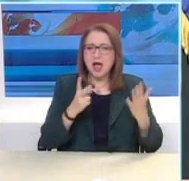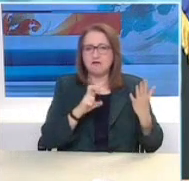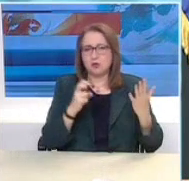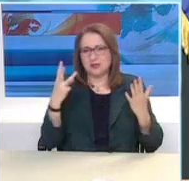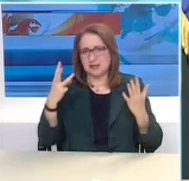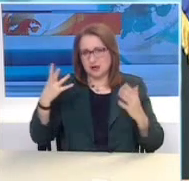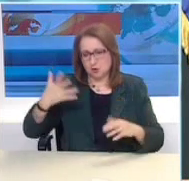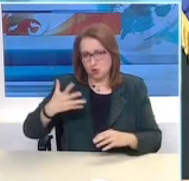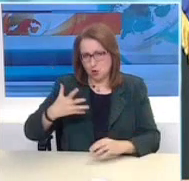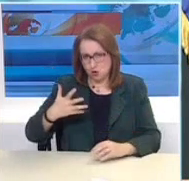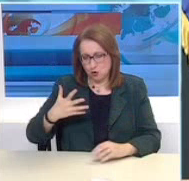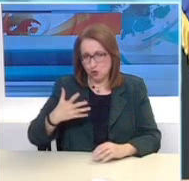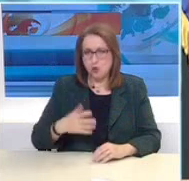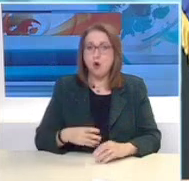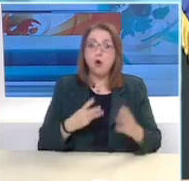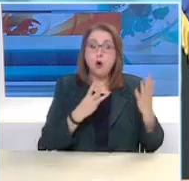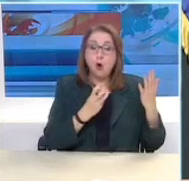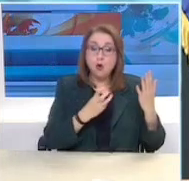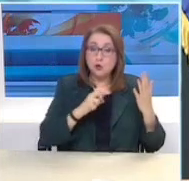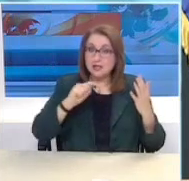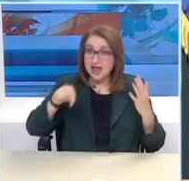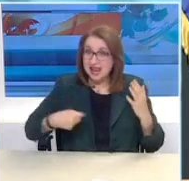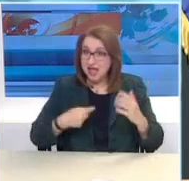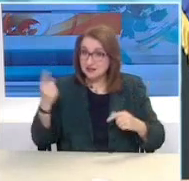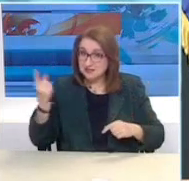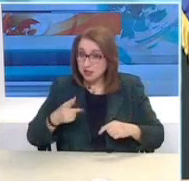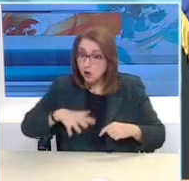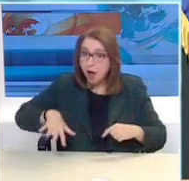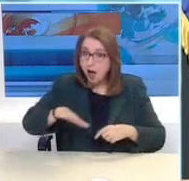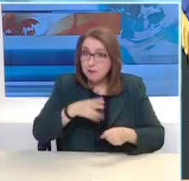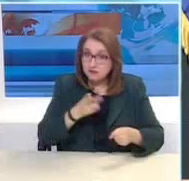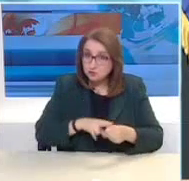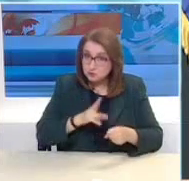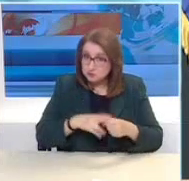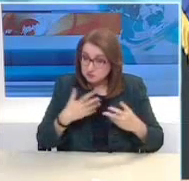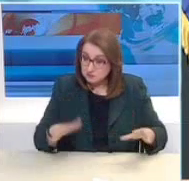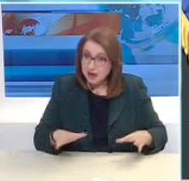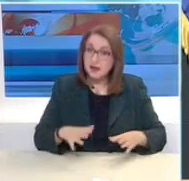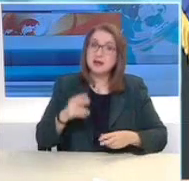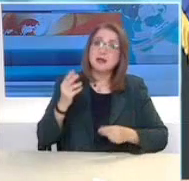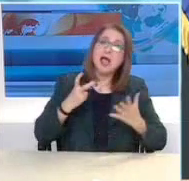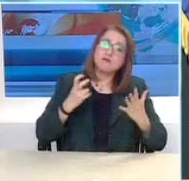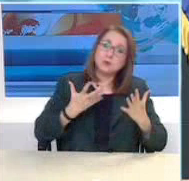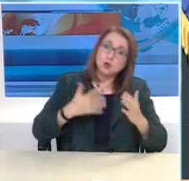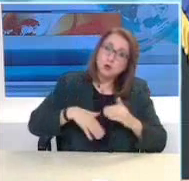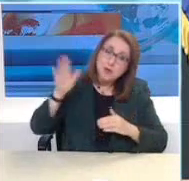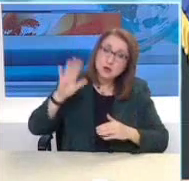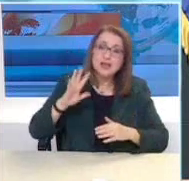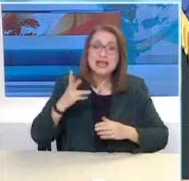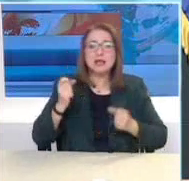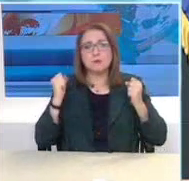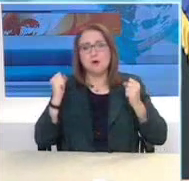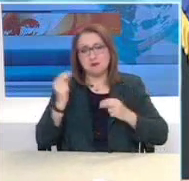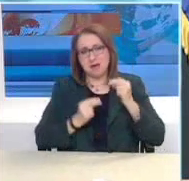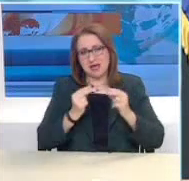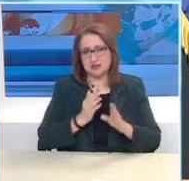έτη και το 89% είχε κάποιο υποκείμενο νόσημα ή και ηλικία 70 ετών και άνω. Έχουν συνολικά